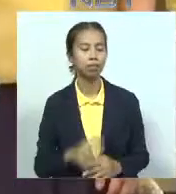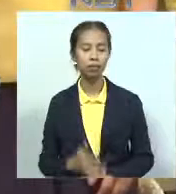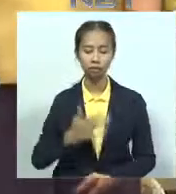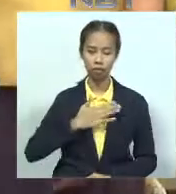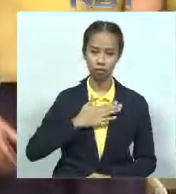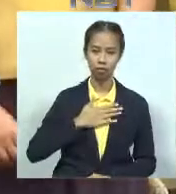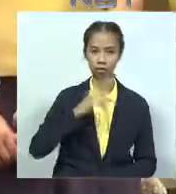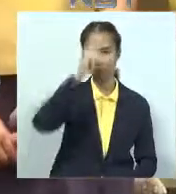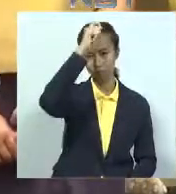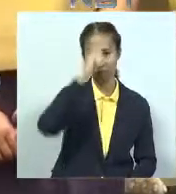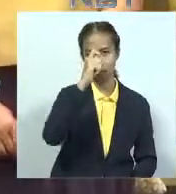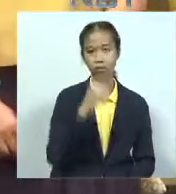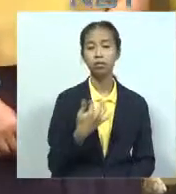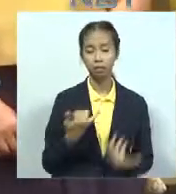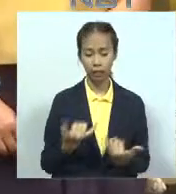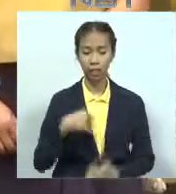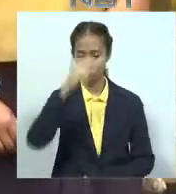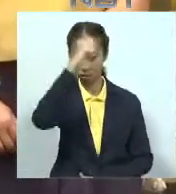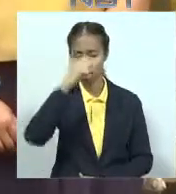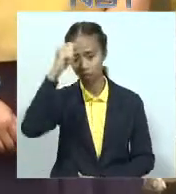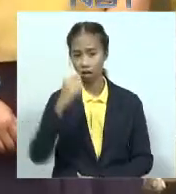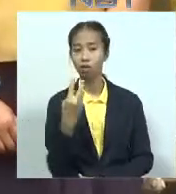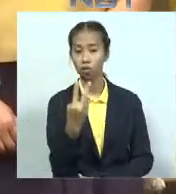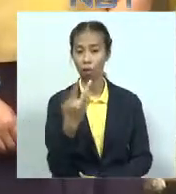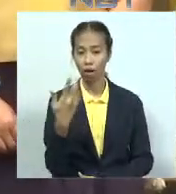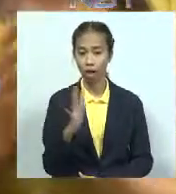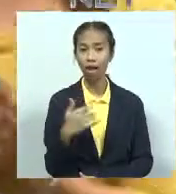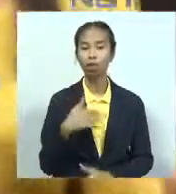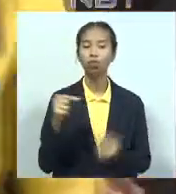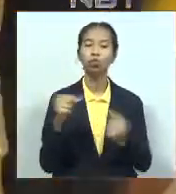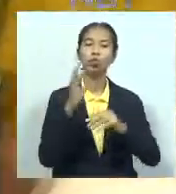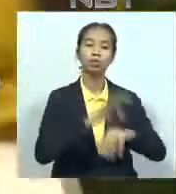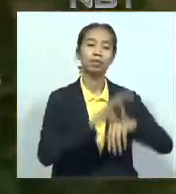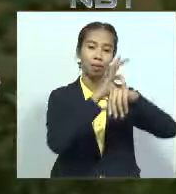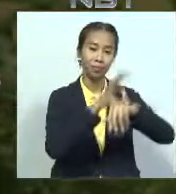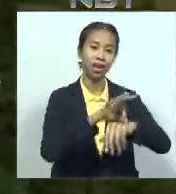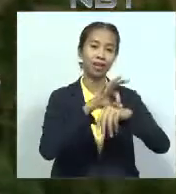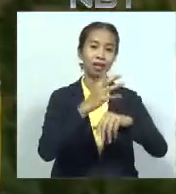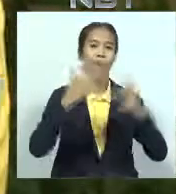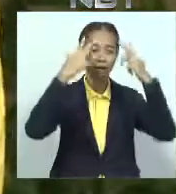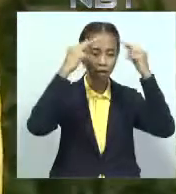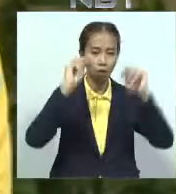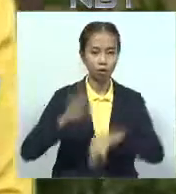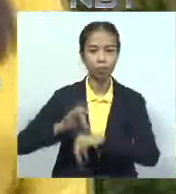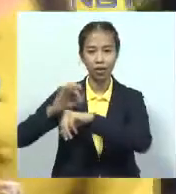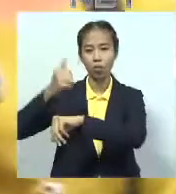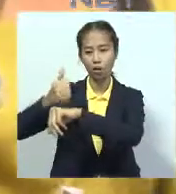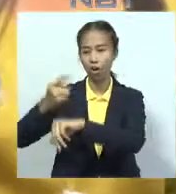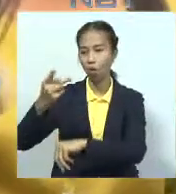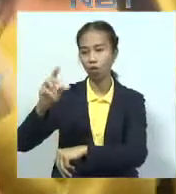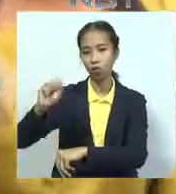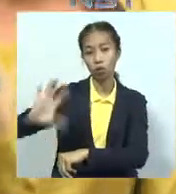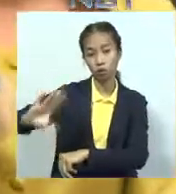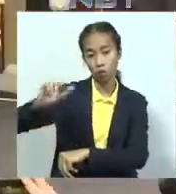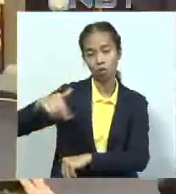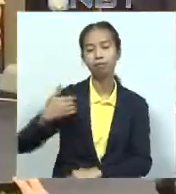องใส่หมวกควบ2ใบอยู่แล้วซึ่งในที่นี้หมายถึงตำแหน่งนายกรัฐมนตรีและหัวหน้าคสช.ค่ะส่วนการน